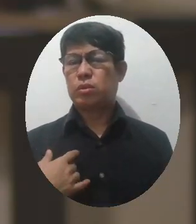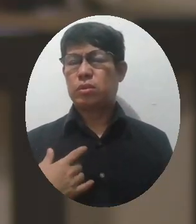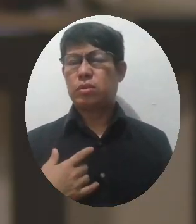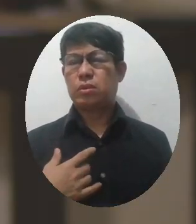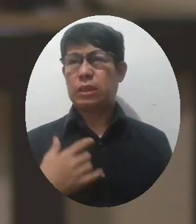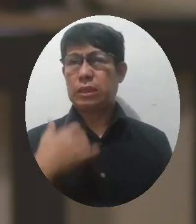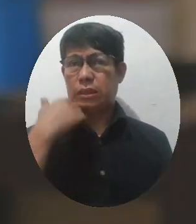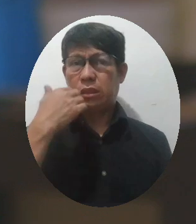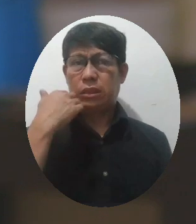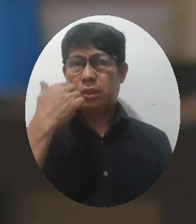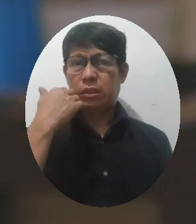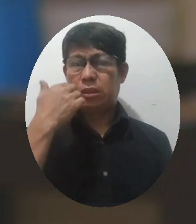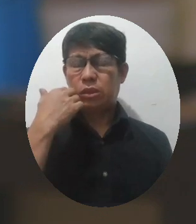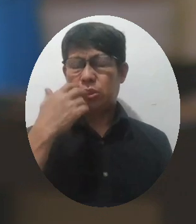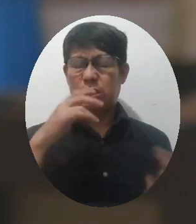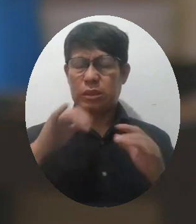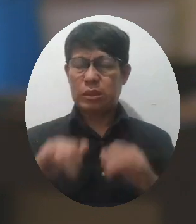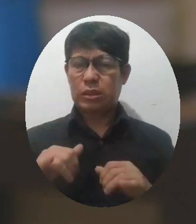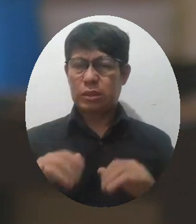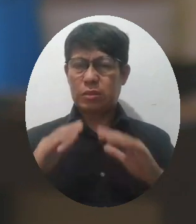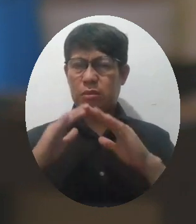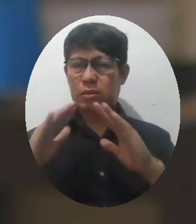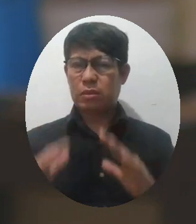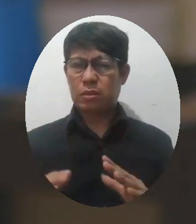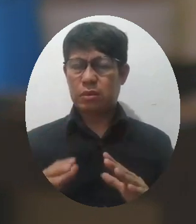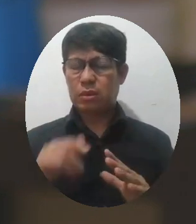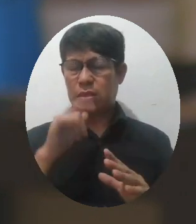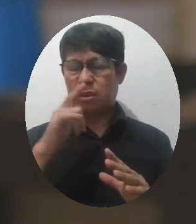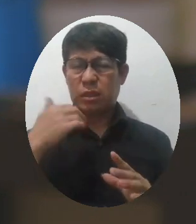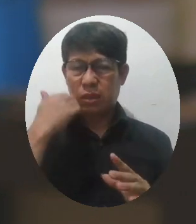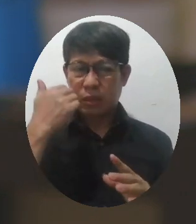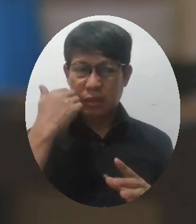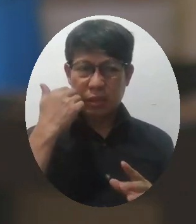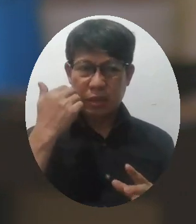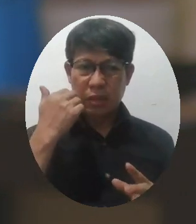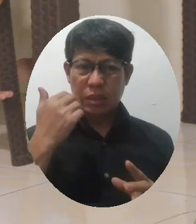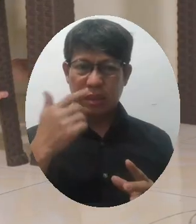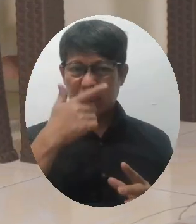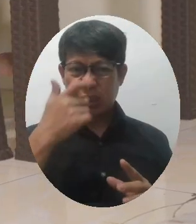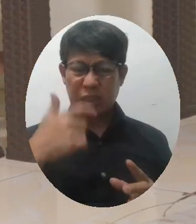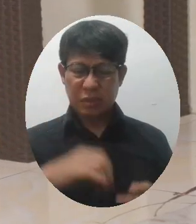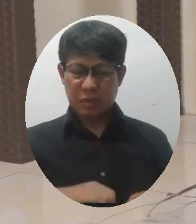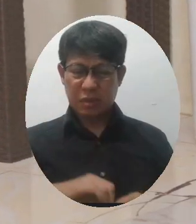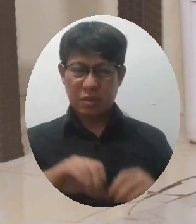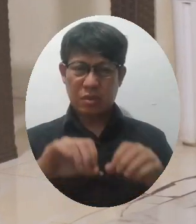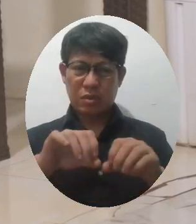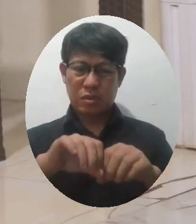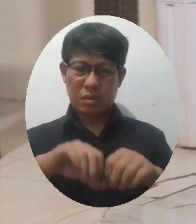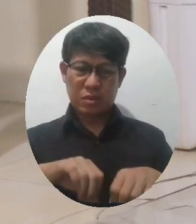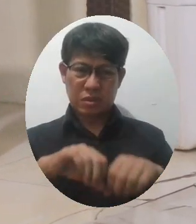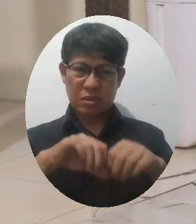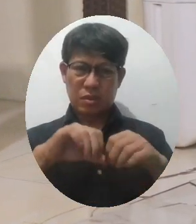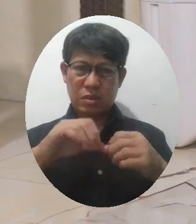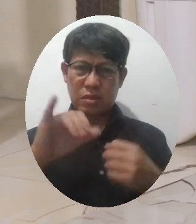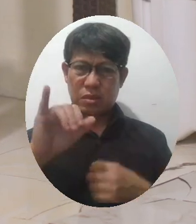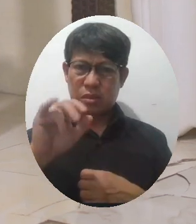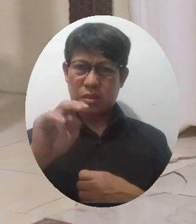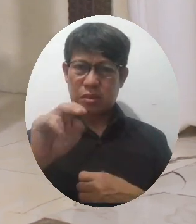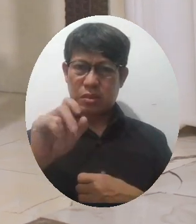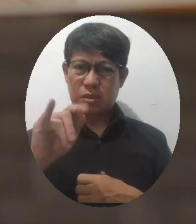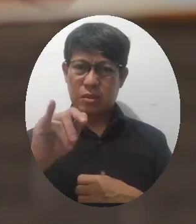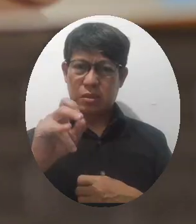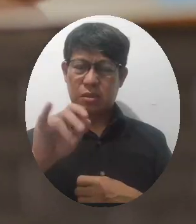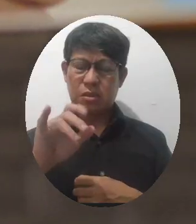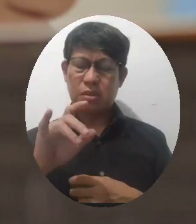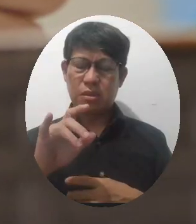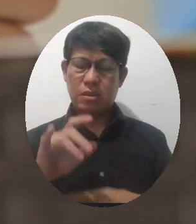sir. Kumbaga, dito na lang siya sa bahay. Kumbaga, ano na lang siya, isang taon, dito lang siya, hindi siya